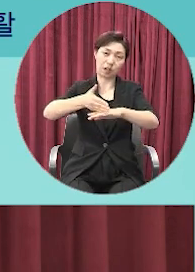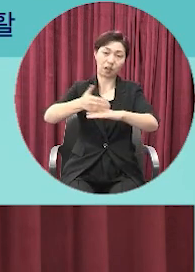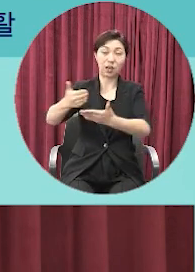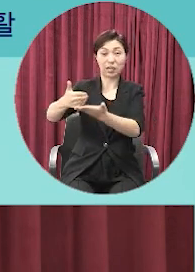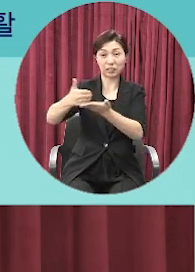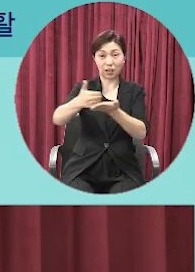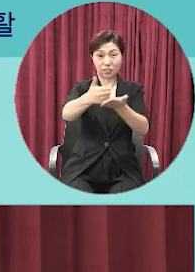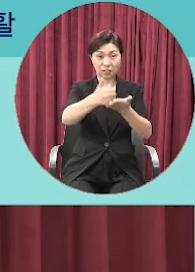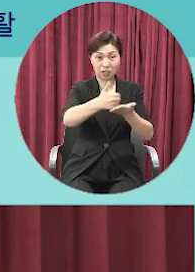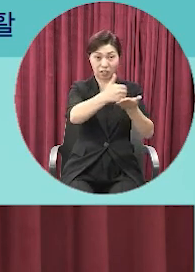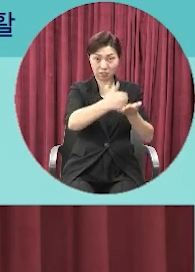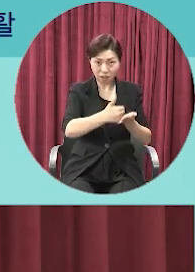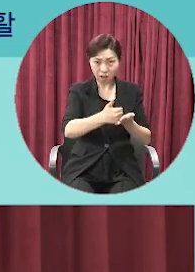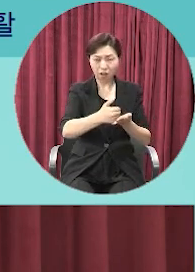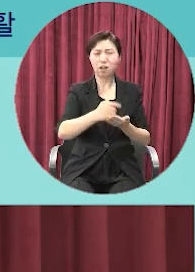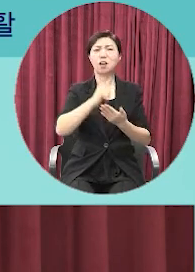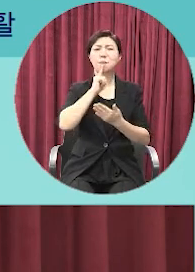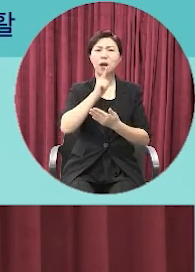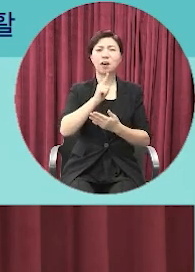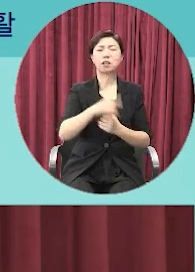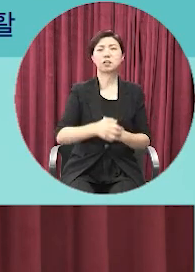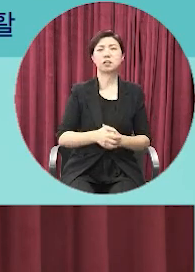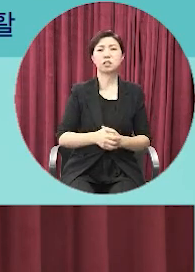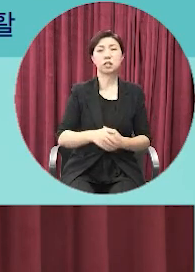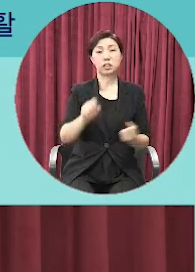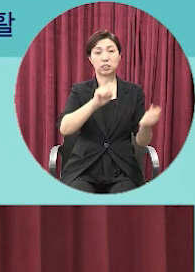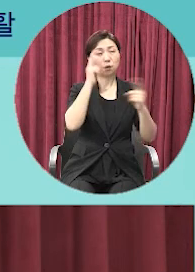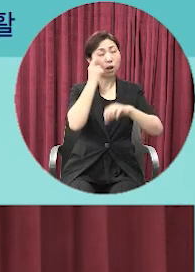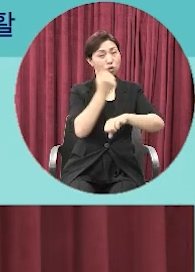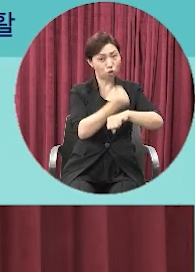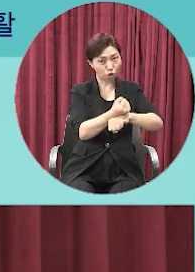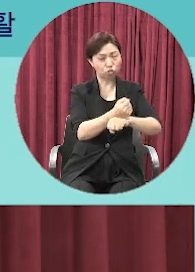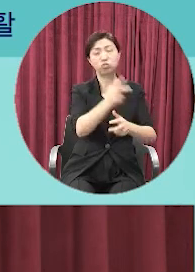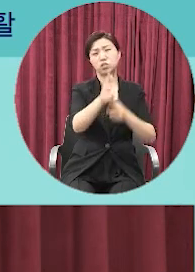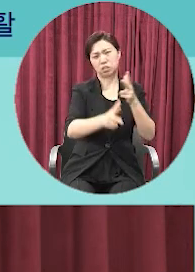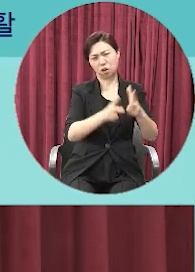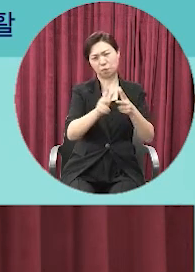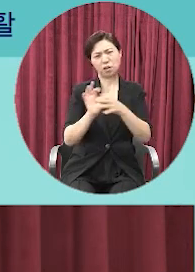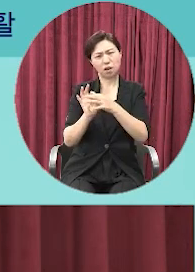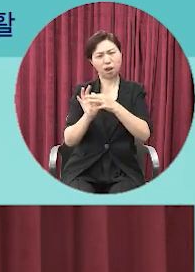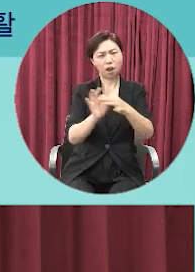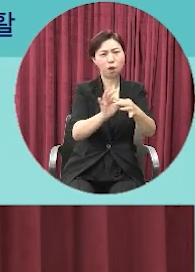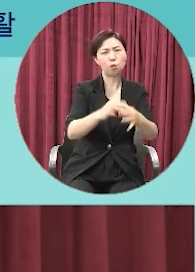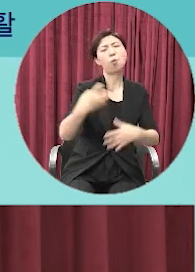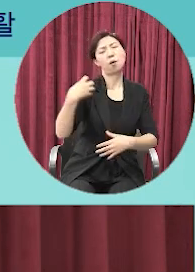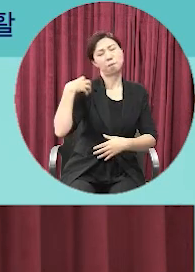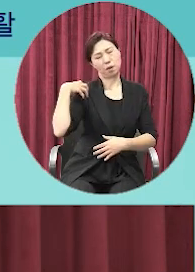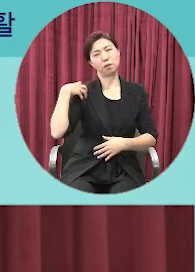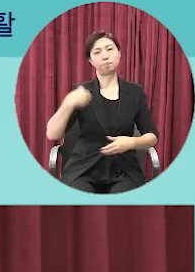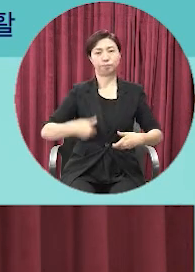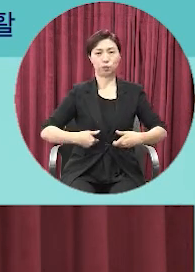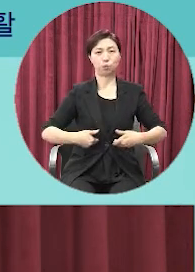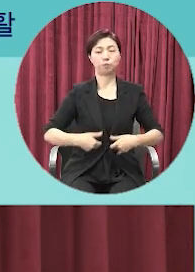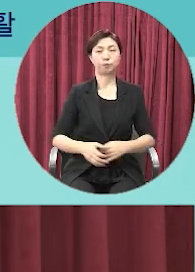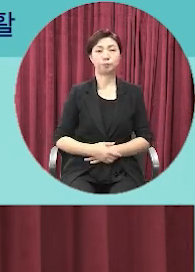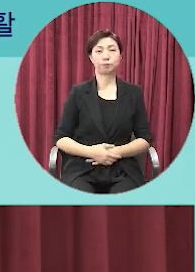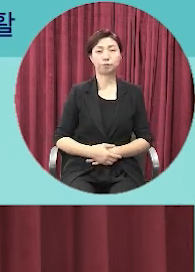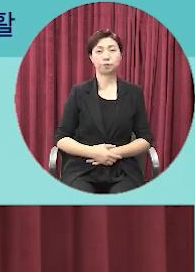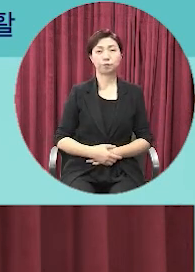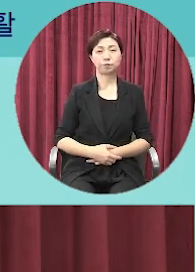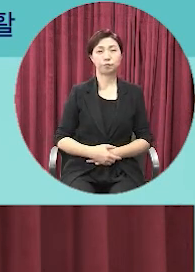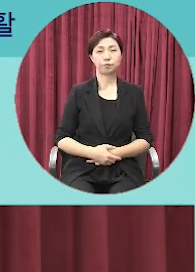그 말씀들이 우리 재활연구 개발 사업에서 계속 진행해야 될 연구의 과제가 아닌가 생각합니다.